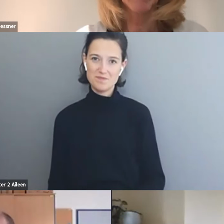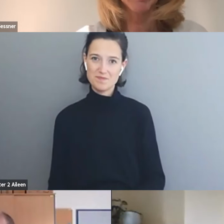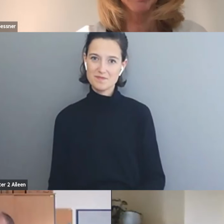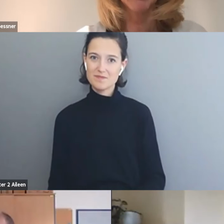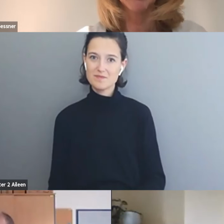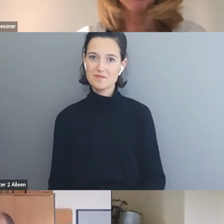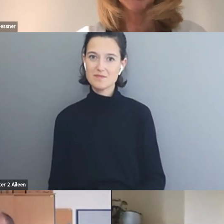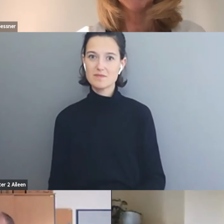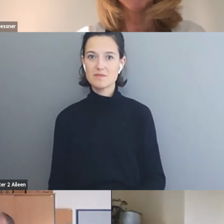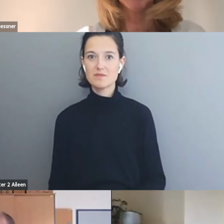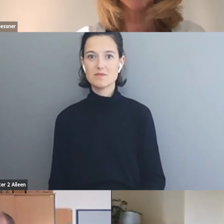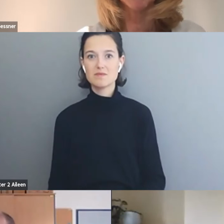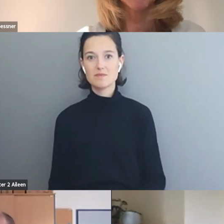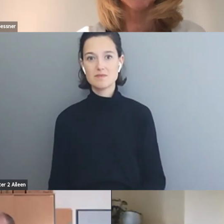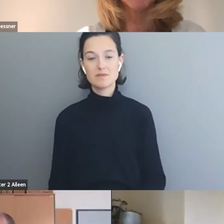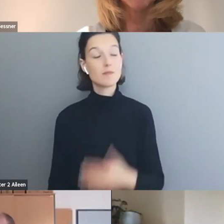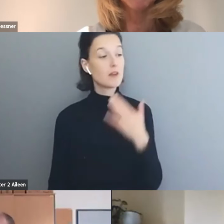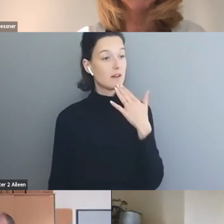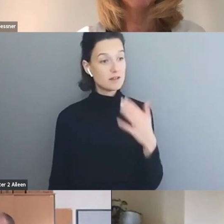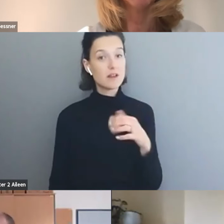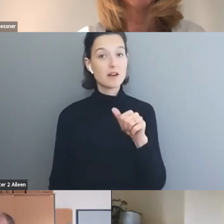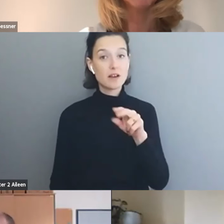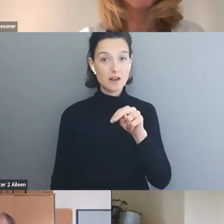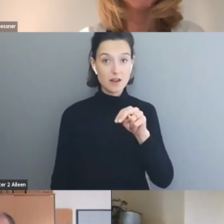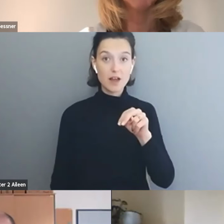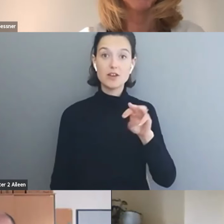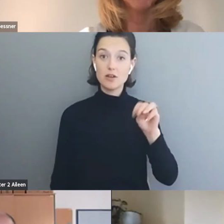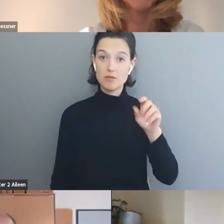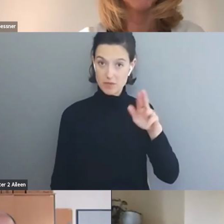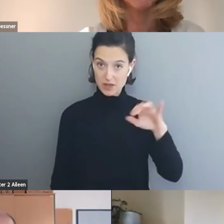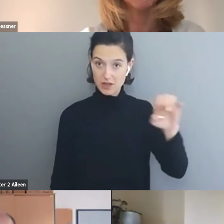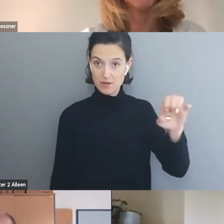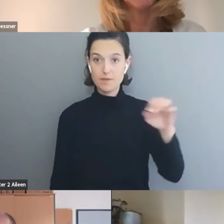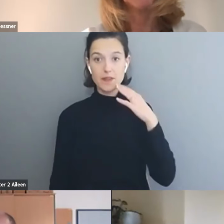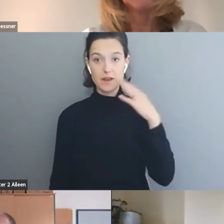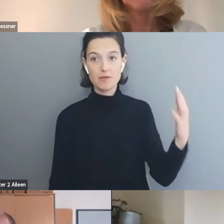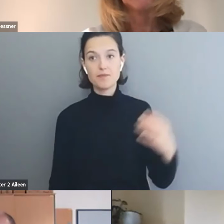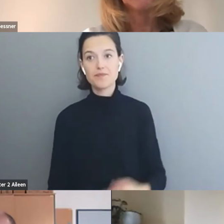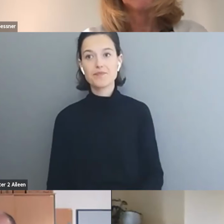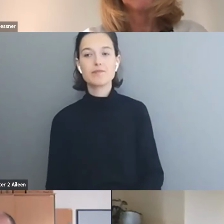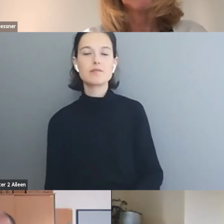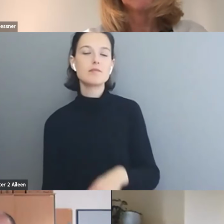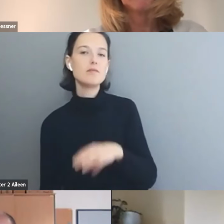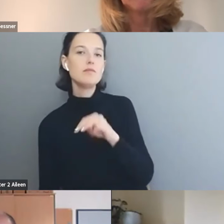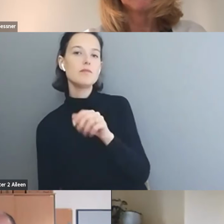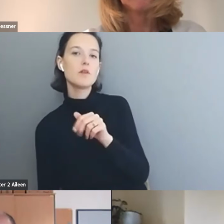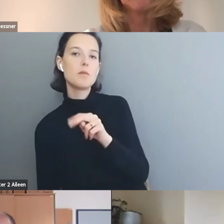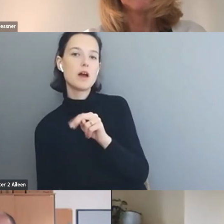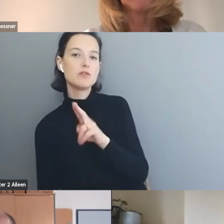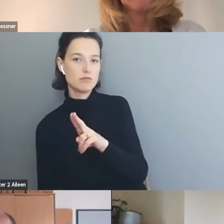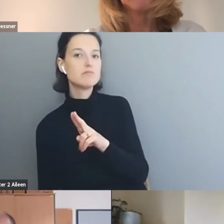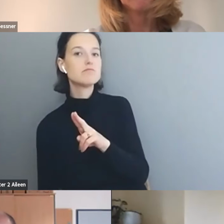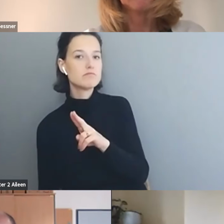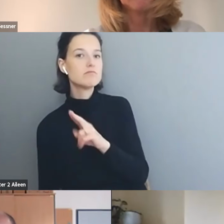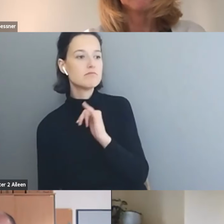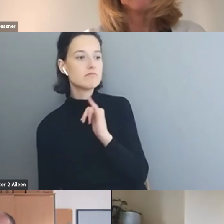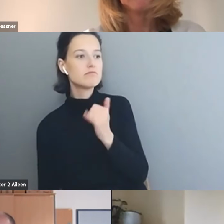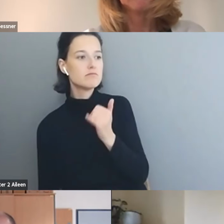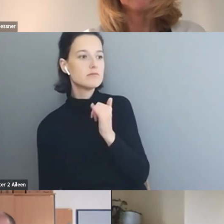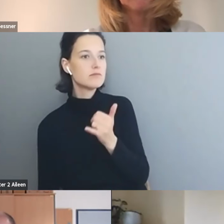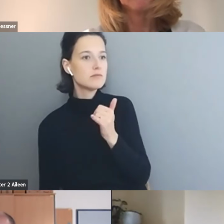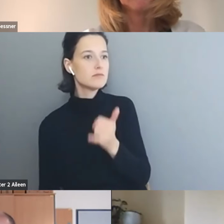Danke, Annemarie. Noch? Ich will mich ganz kurz anschließen, Entschuldigung. Ich sehe das genauso, dass ich jetzt nicht einen bestimmten